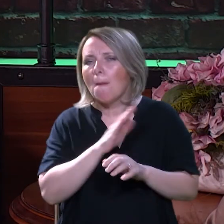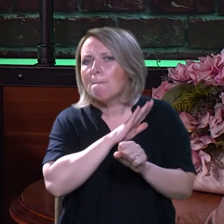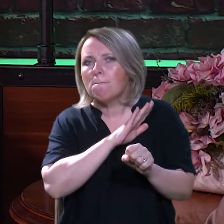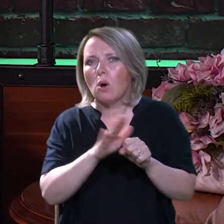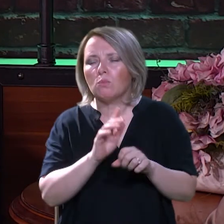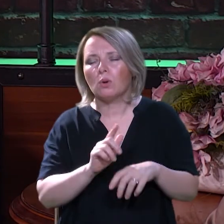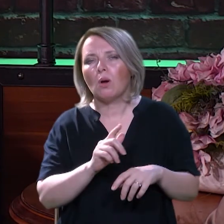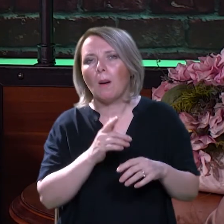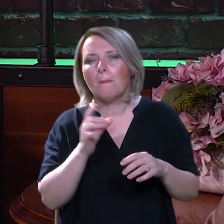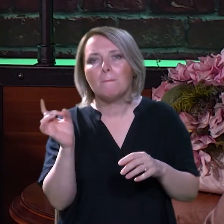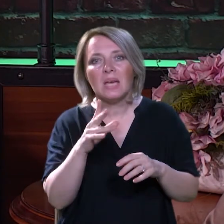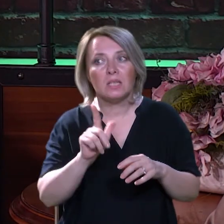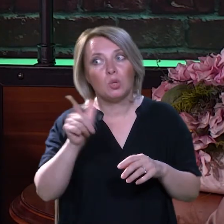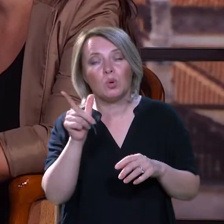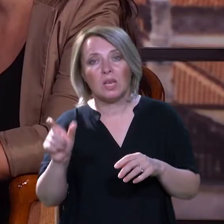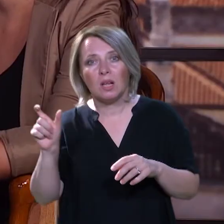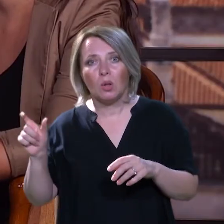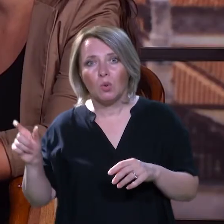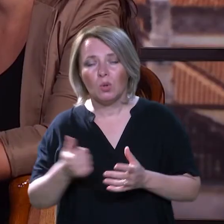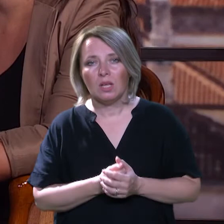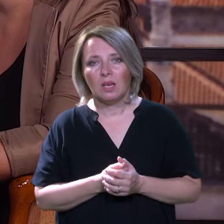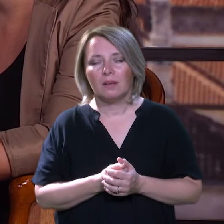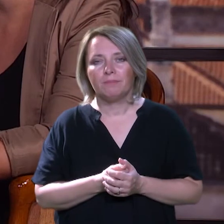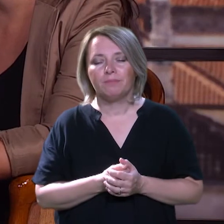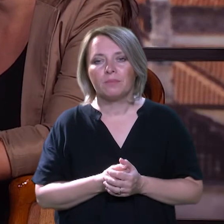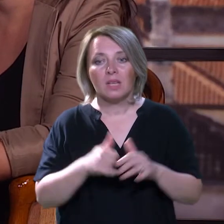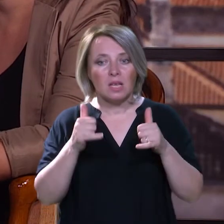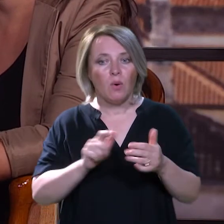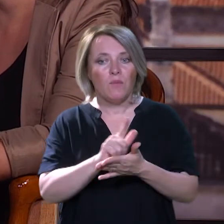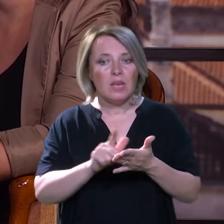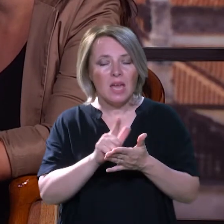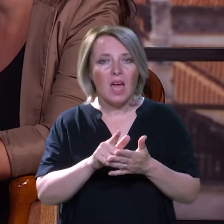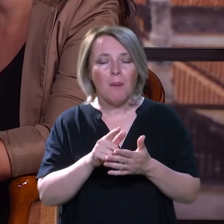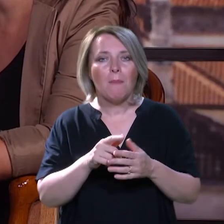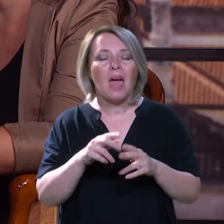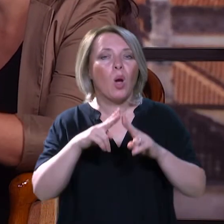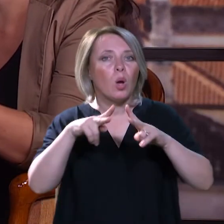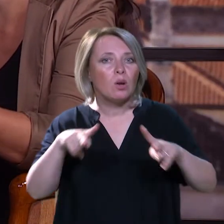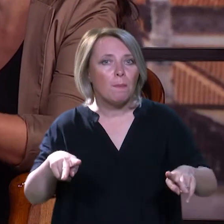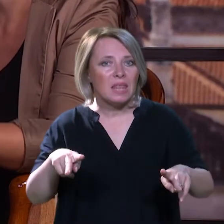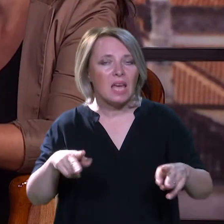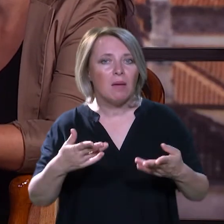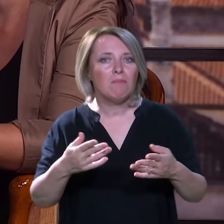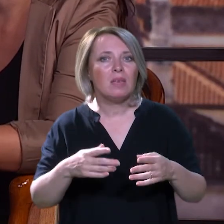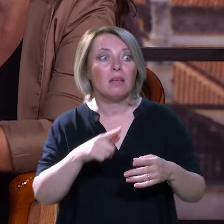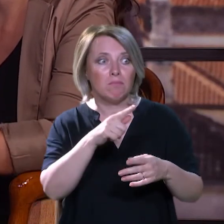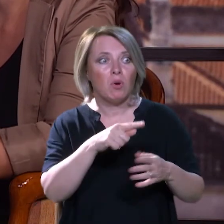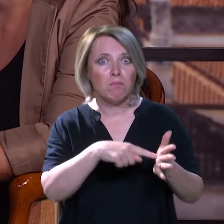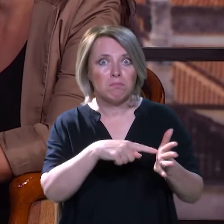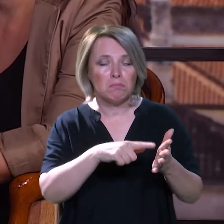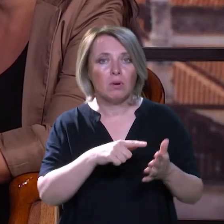se mi kroz njih ostvarujemo. Čini mi se baš u ovo doba korone nekako da je to baš bilo onda